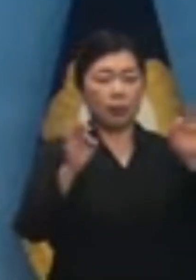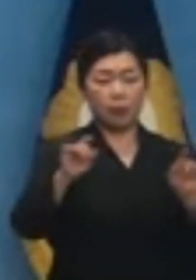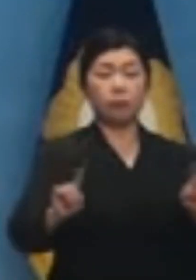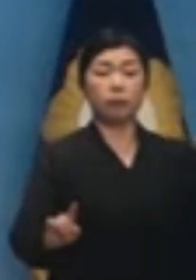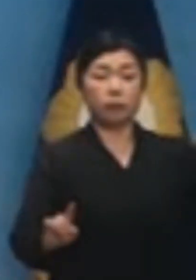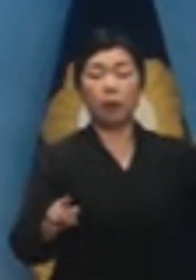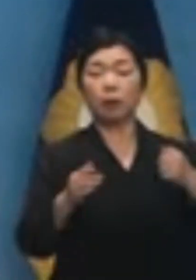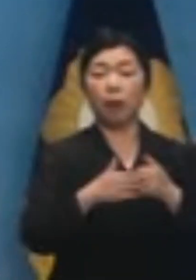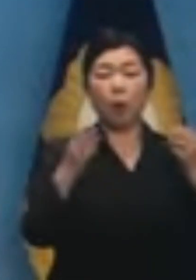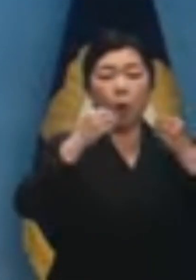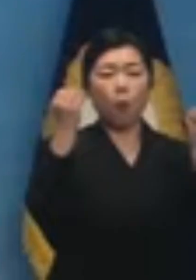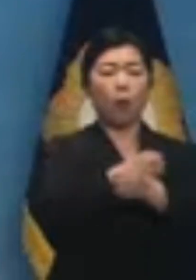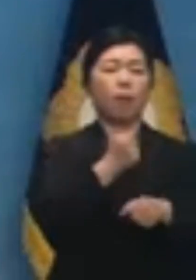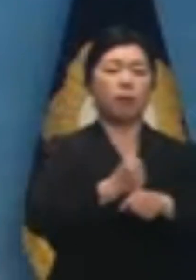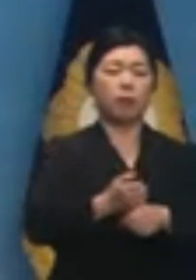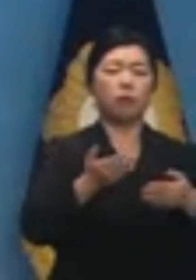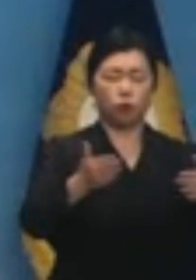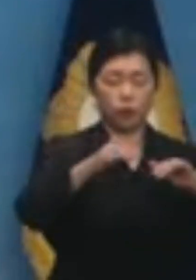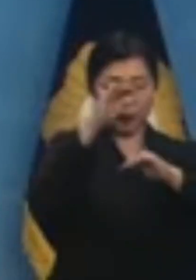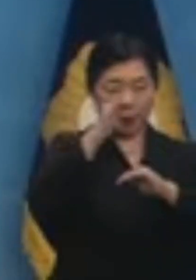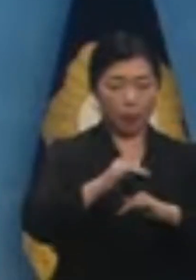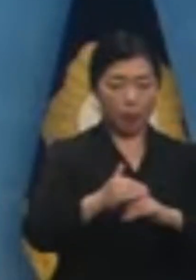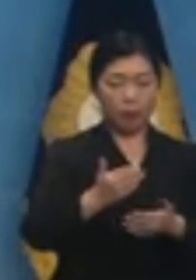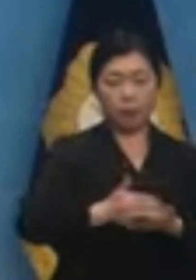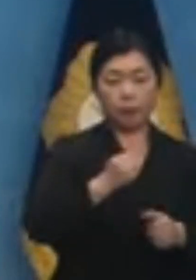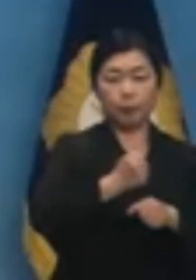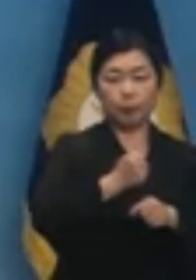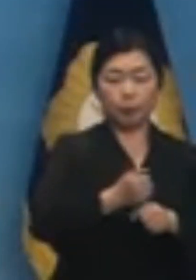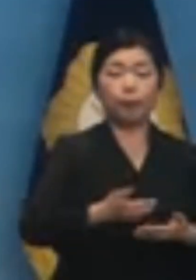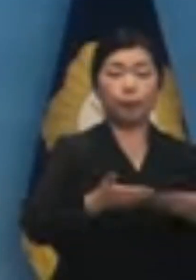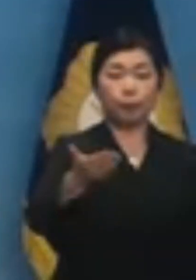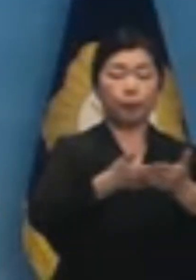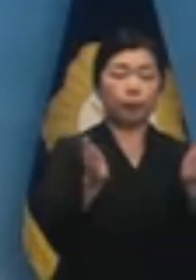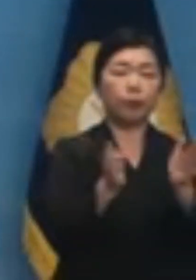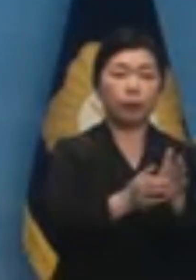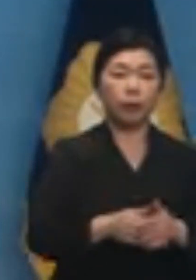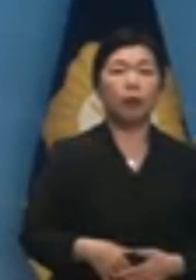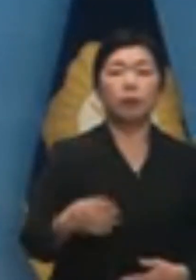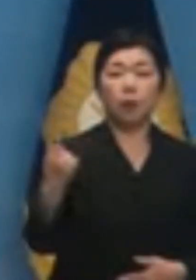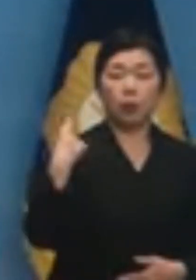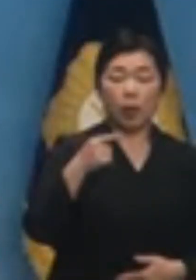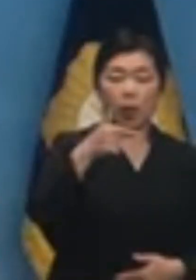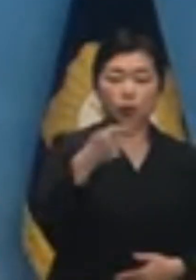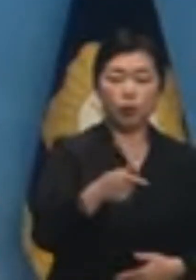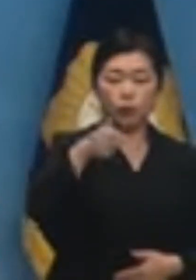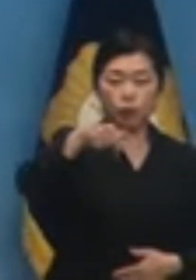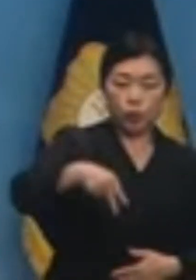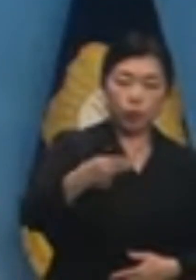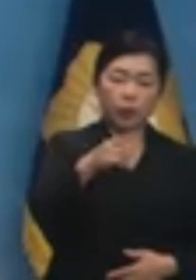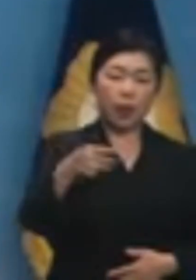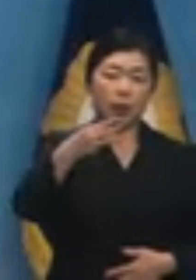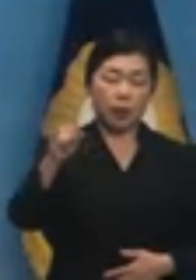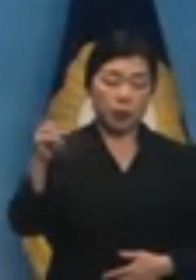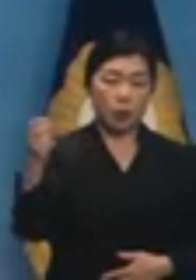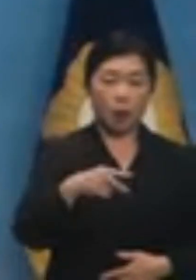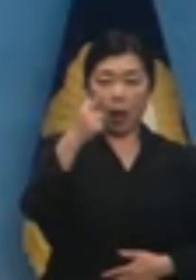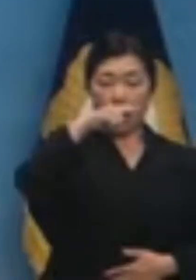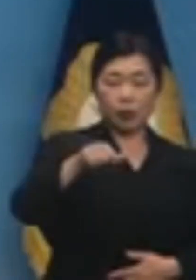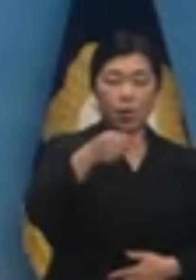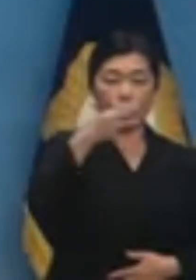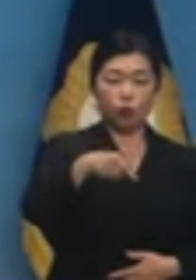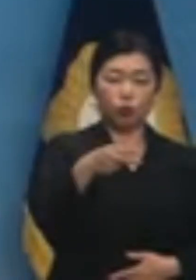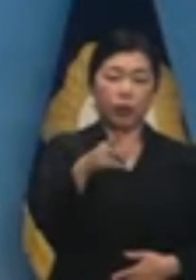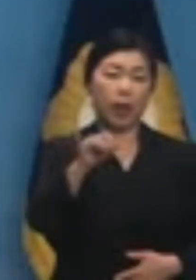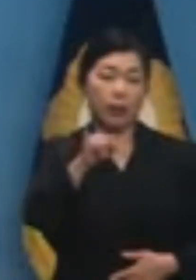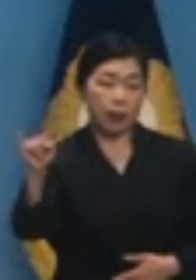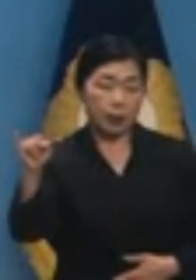사용해 유권자에게 오해를 불러일으킬 수 있는 위반을 저질렀습니다. 어제 뉴델리에 이어 오늘 아시아투데이까지 동일한